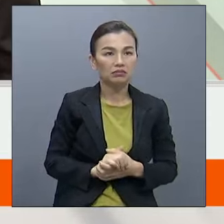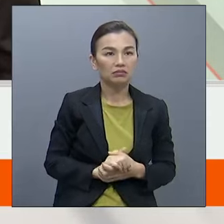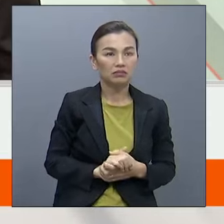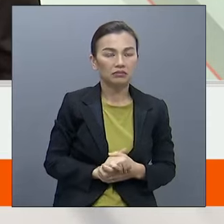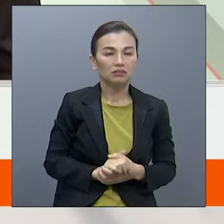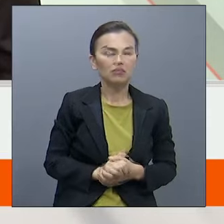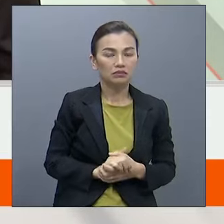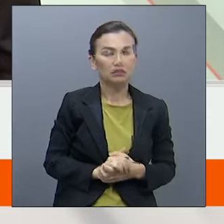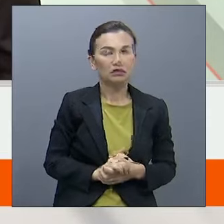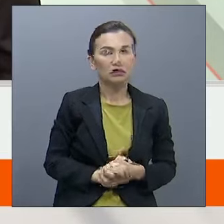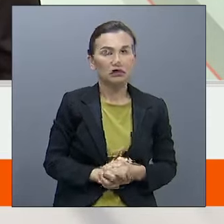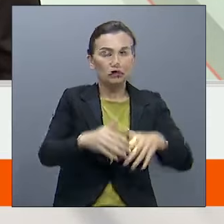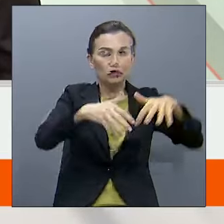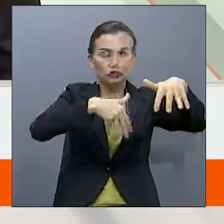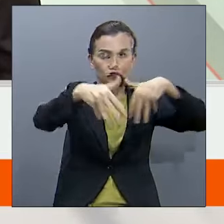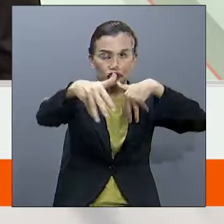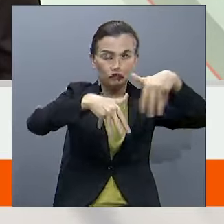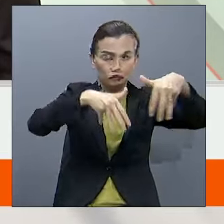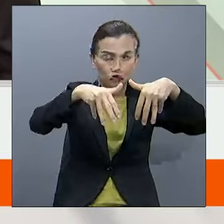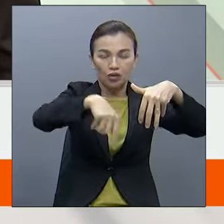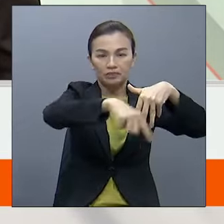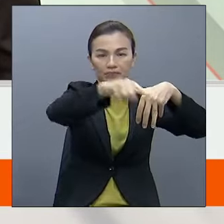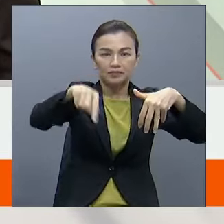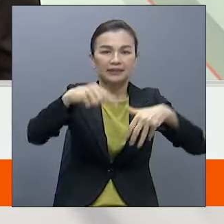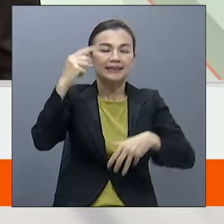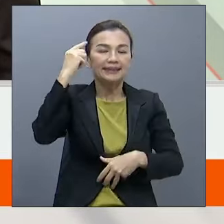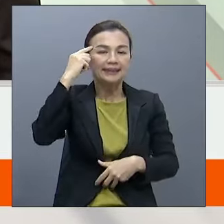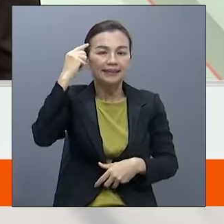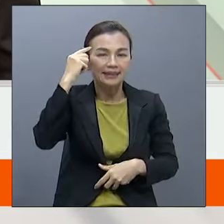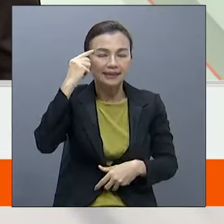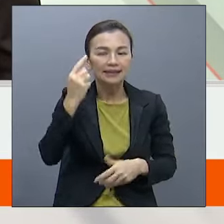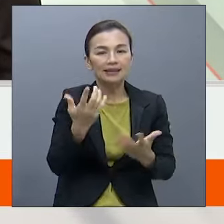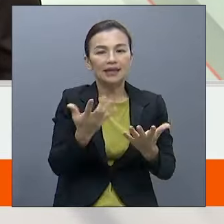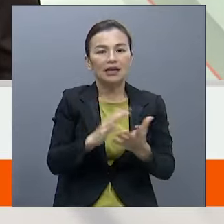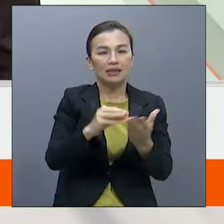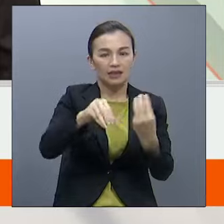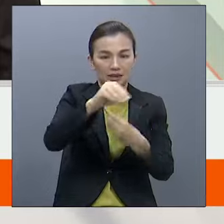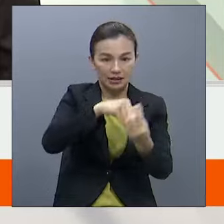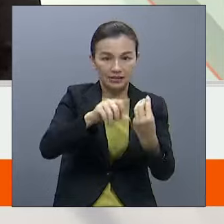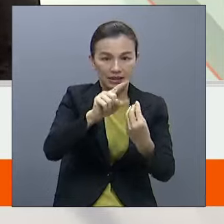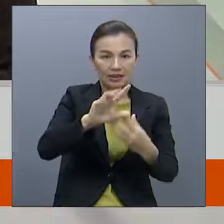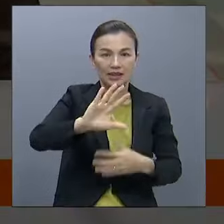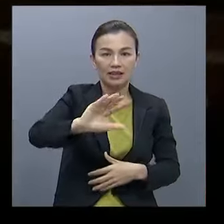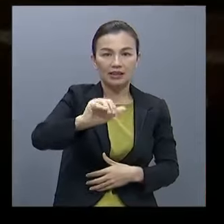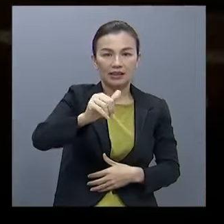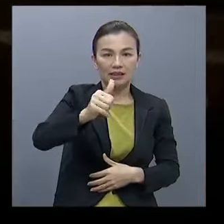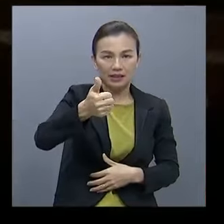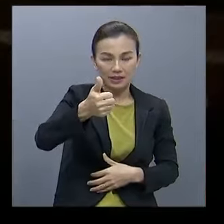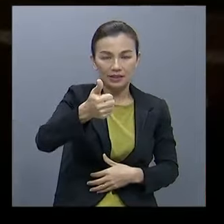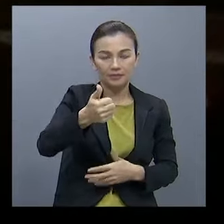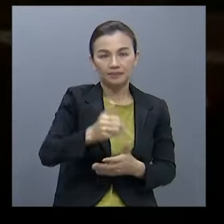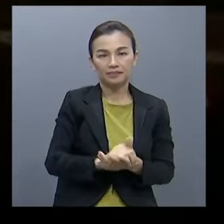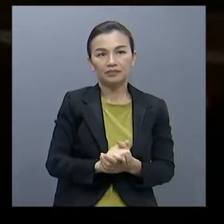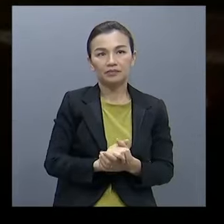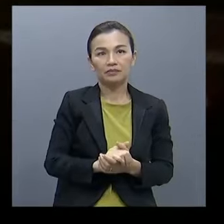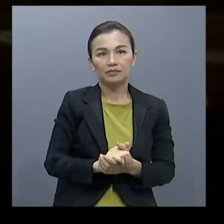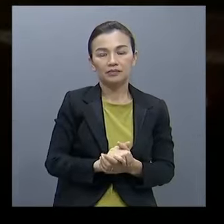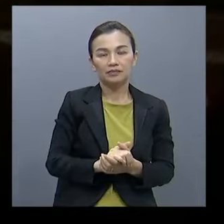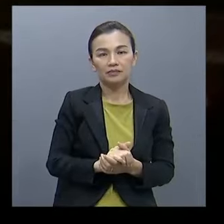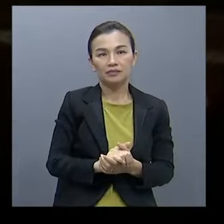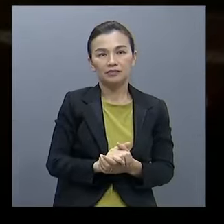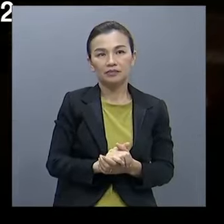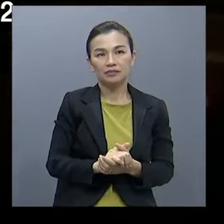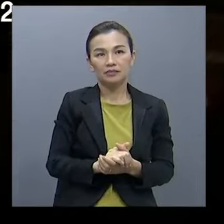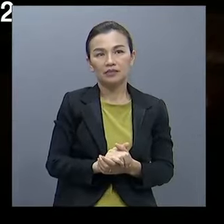น้องประชาชนในพื้นที่เนี่ยไม่ได้หวังว่าถ้าเกิดมีทำตอนนี้เศรษฐกิจเริ่มดีขึ้นนะครับซึ่งตรงนี้ต่างคนต่างก็ไม่ย